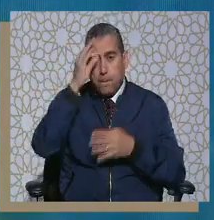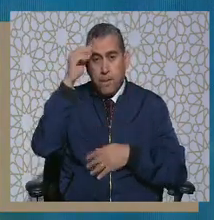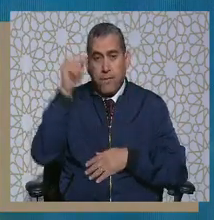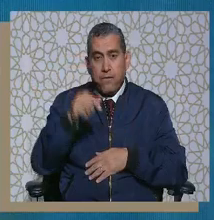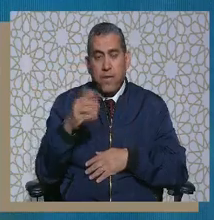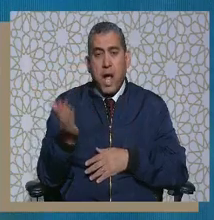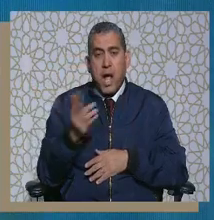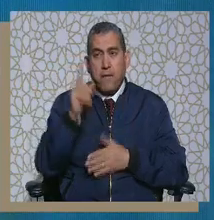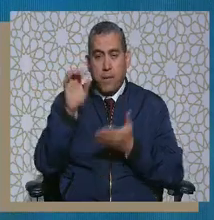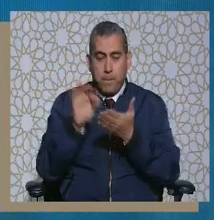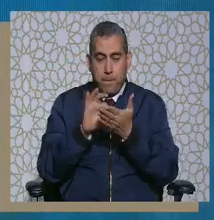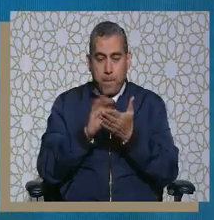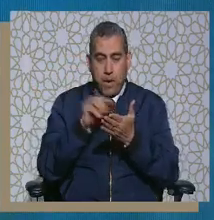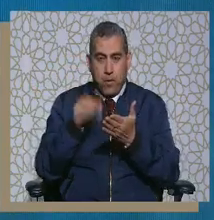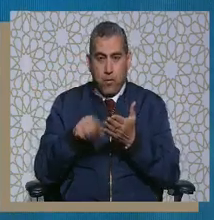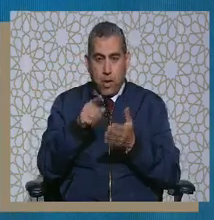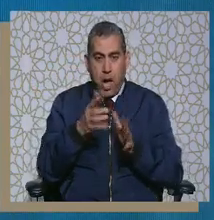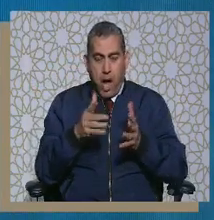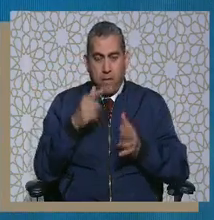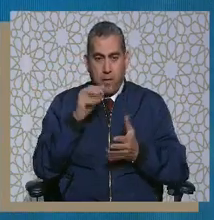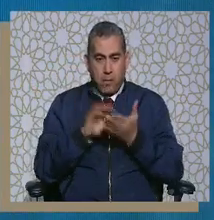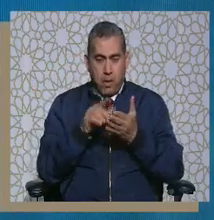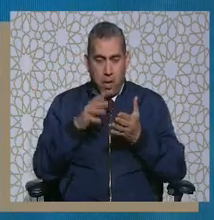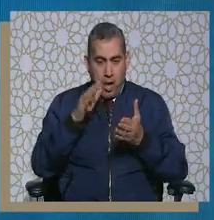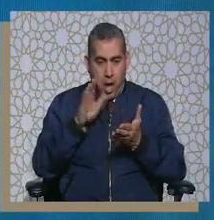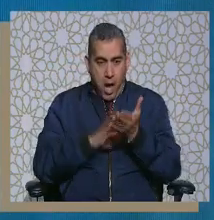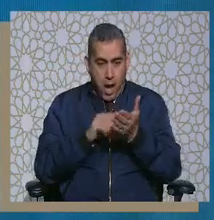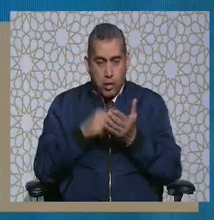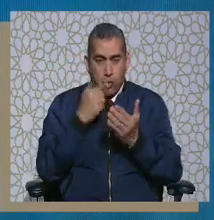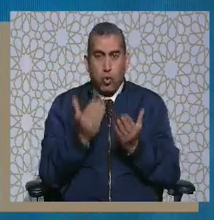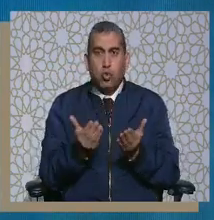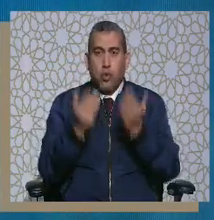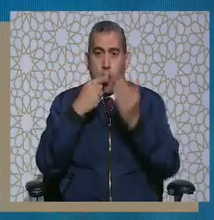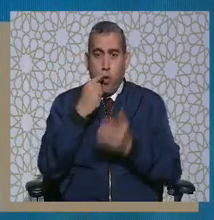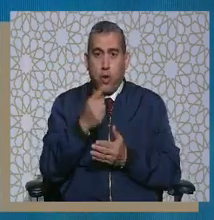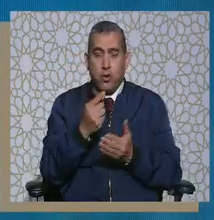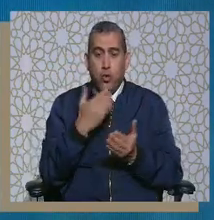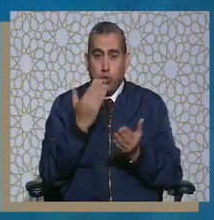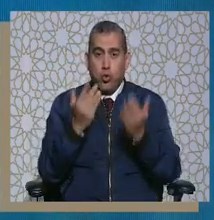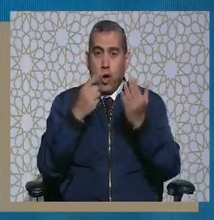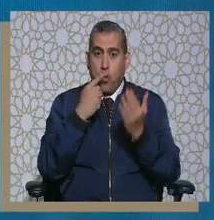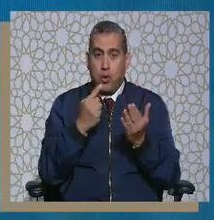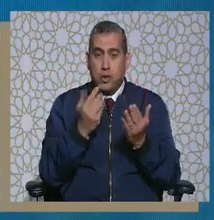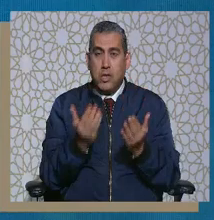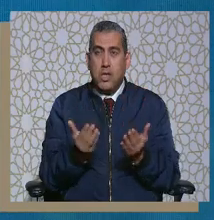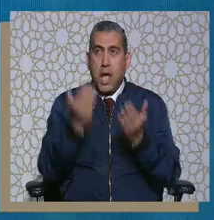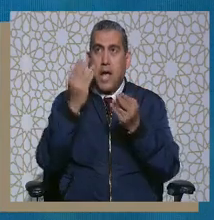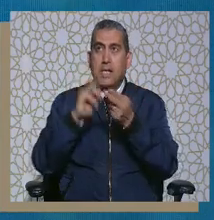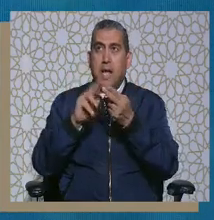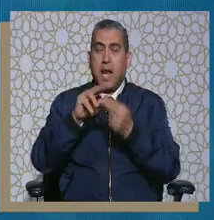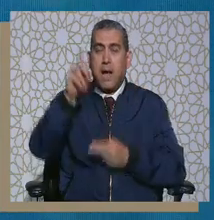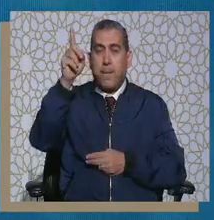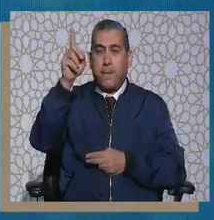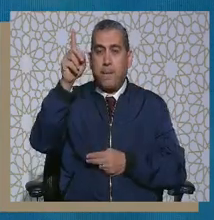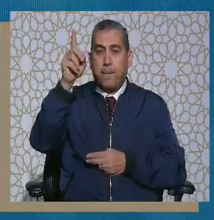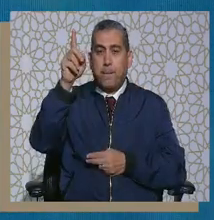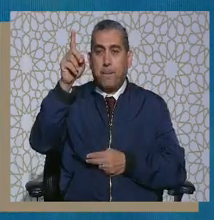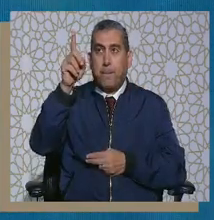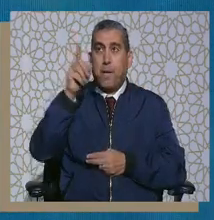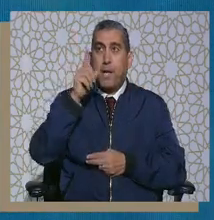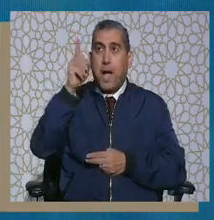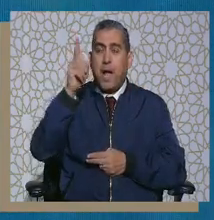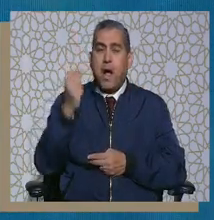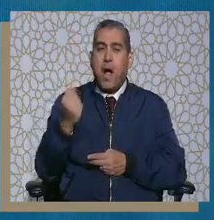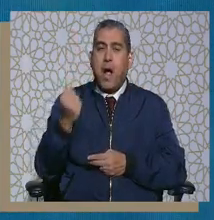اي قدر تخاف منه ردد هذا الدعاء قول يا سلام يا من انت